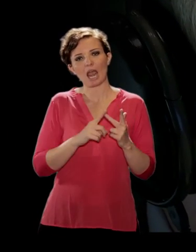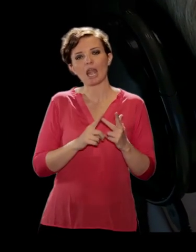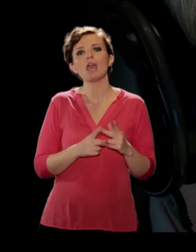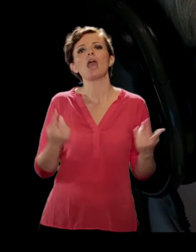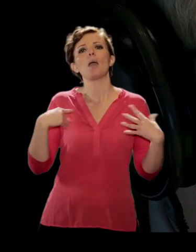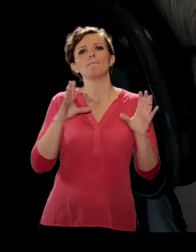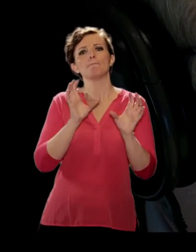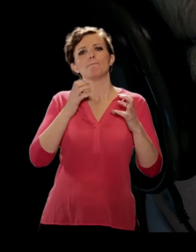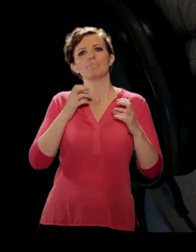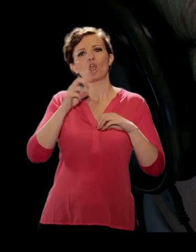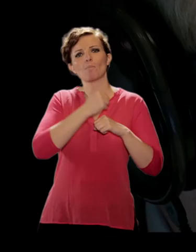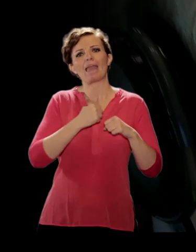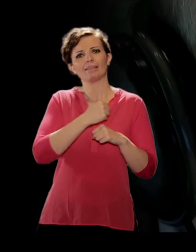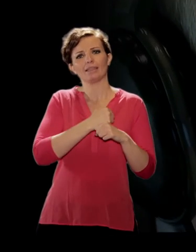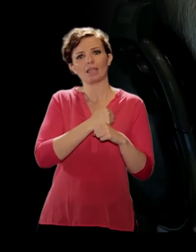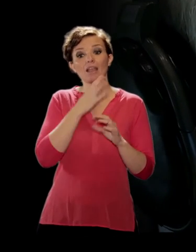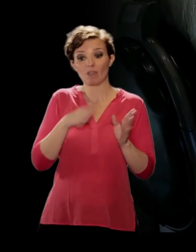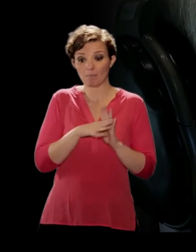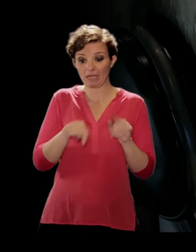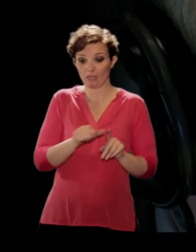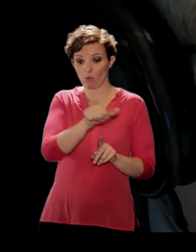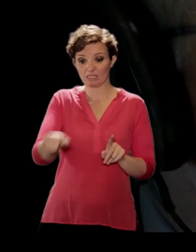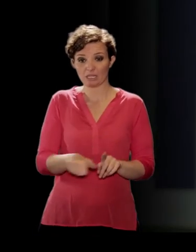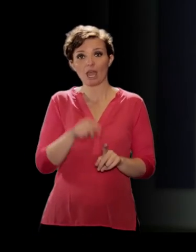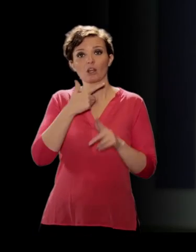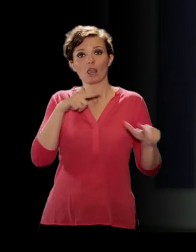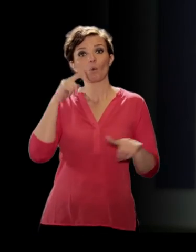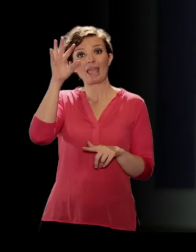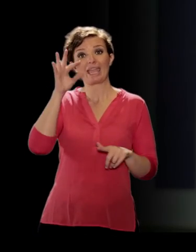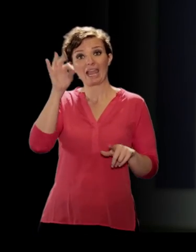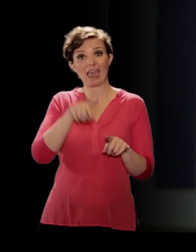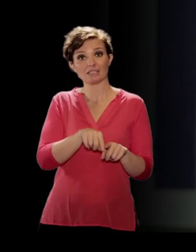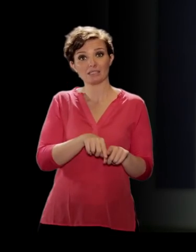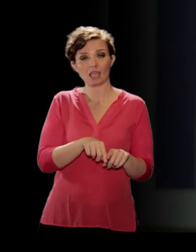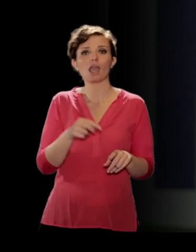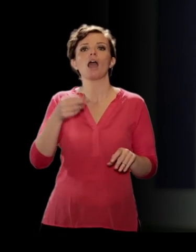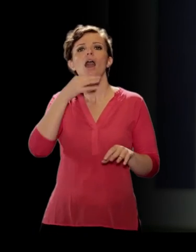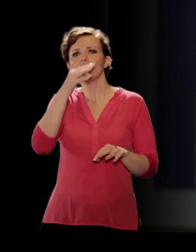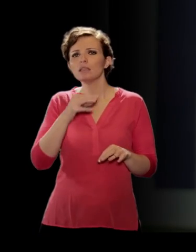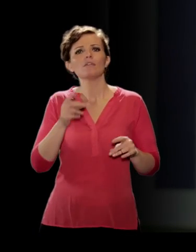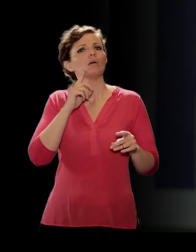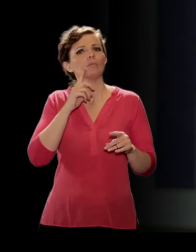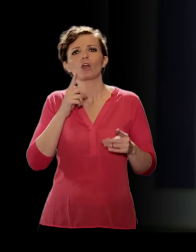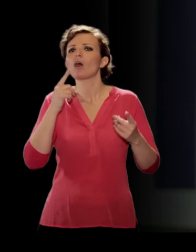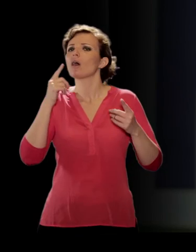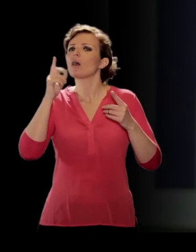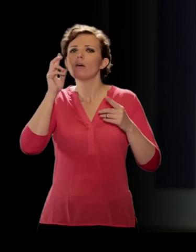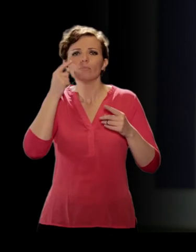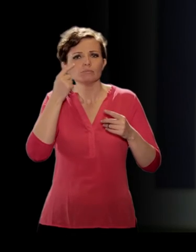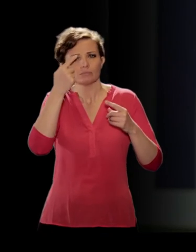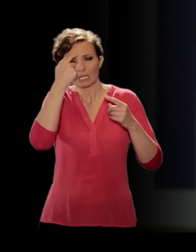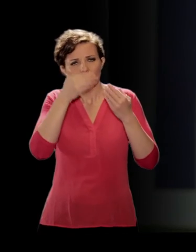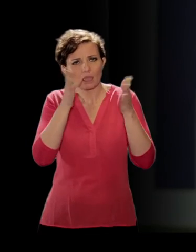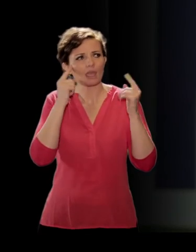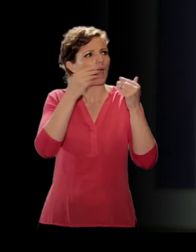biomedica. Da quest'anno in inglese, quindi proiettata verso un mondo sempre più aperto, quello di